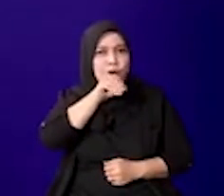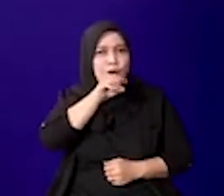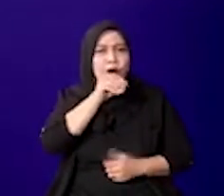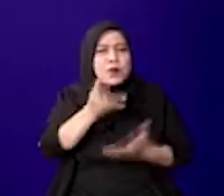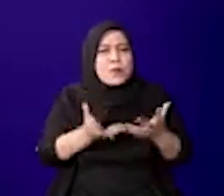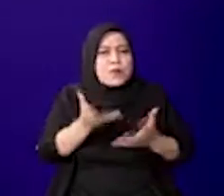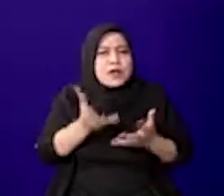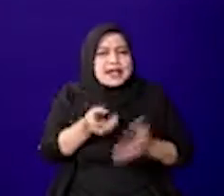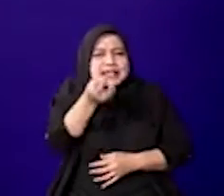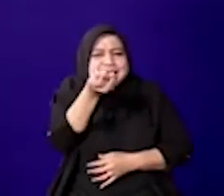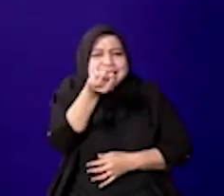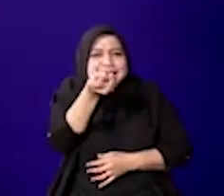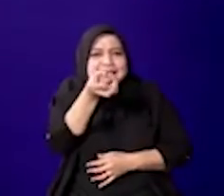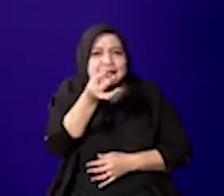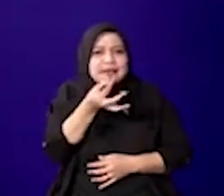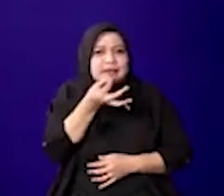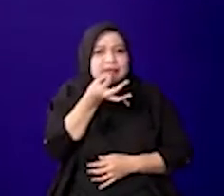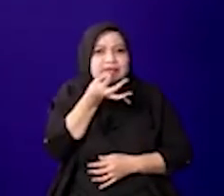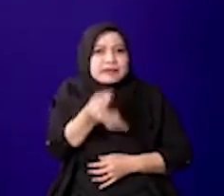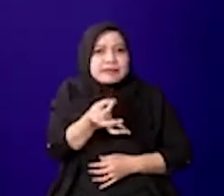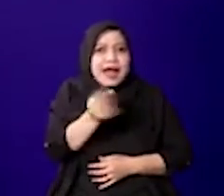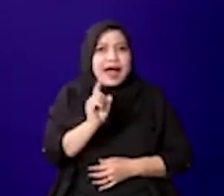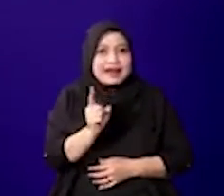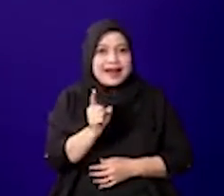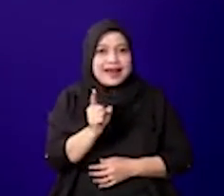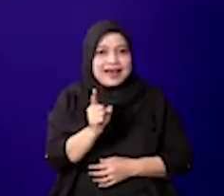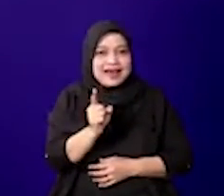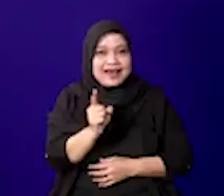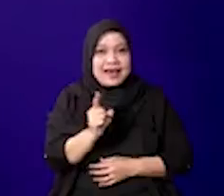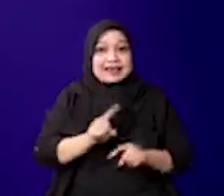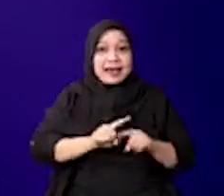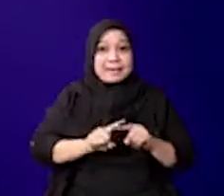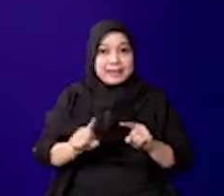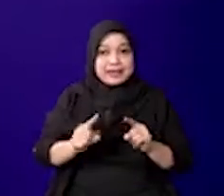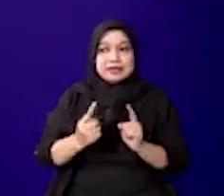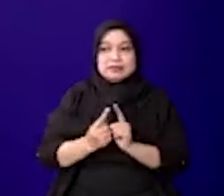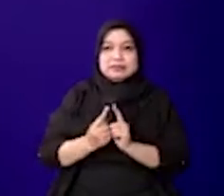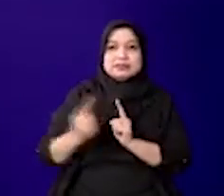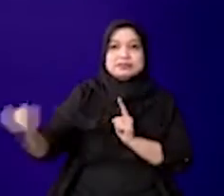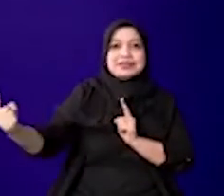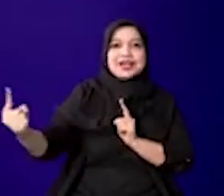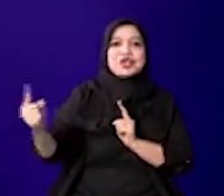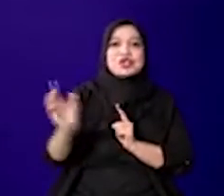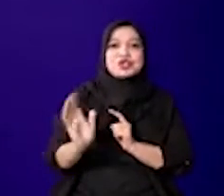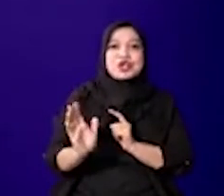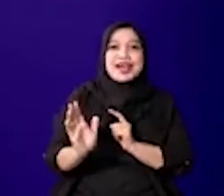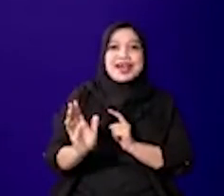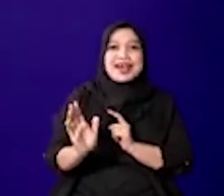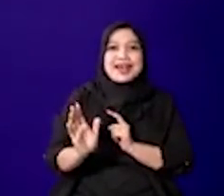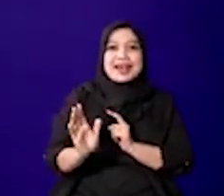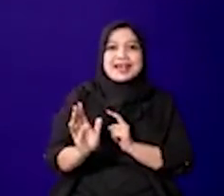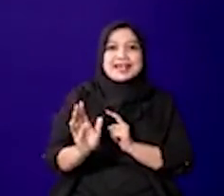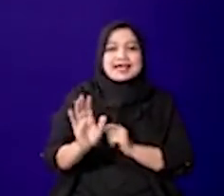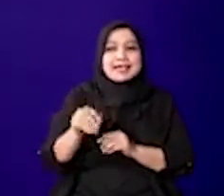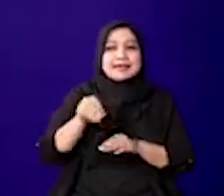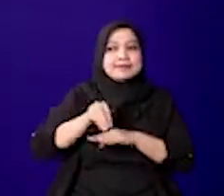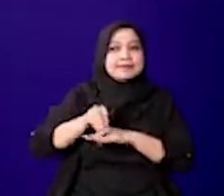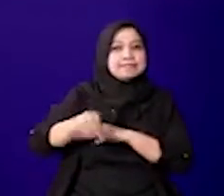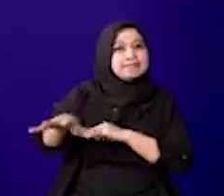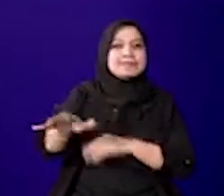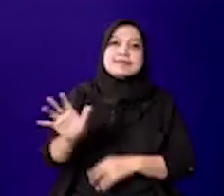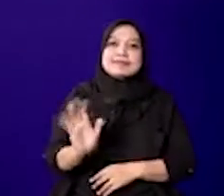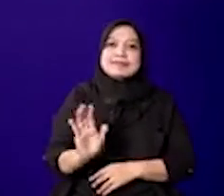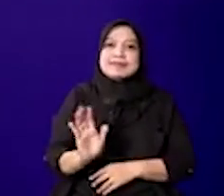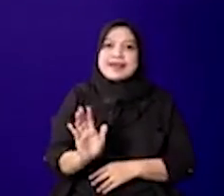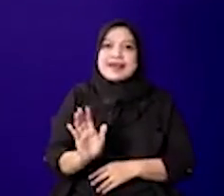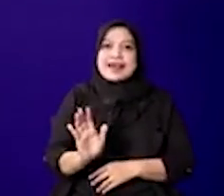ke eh doplet yang tetap keluar tapi kan kita sudah menjaga jarak begitu Jadi tidak akan